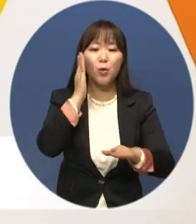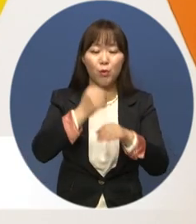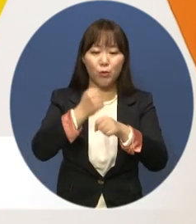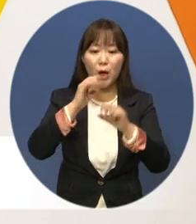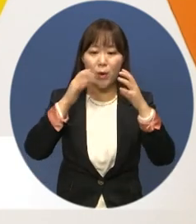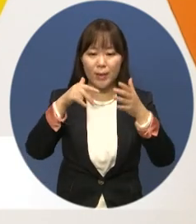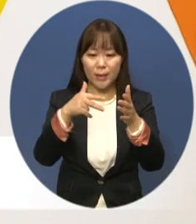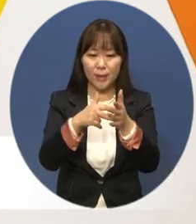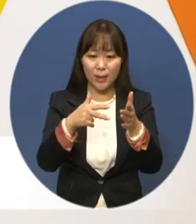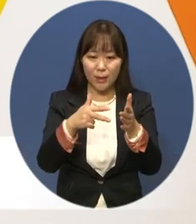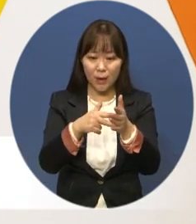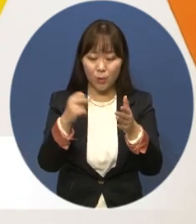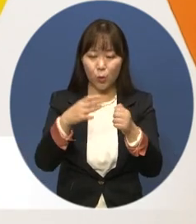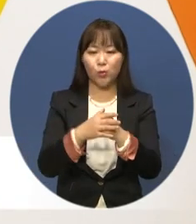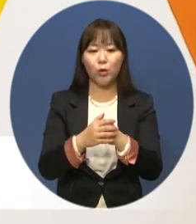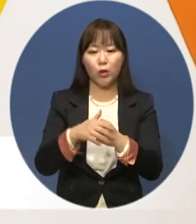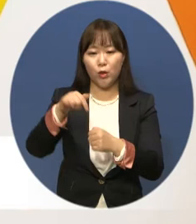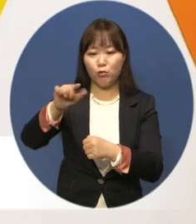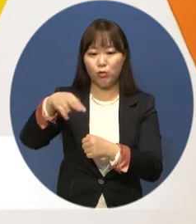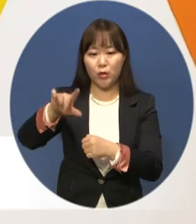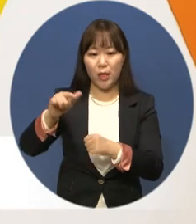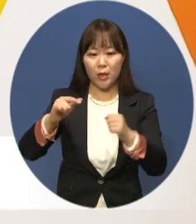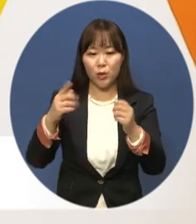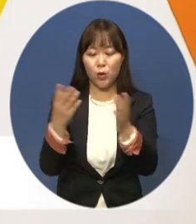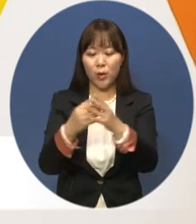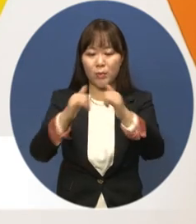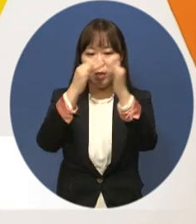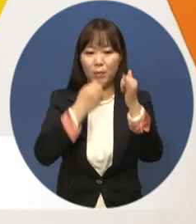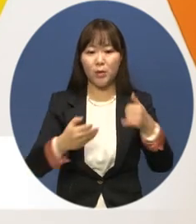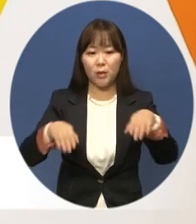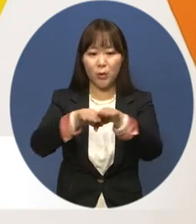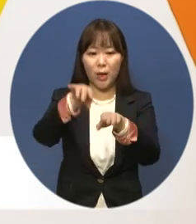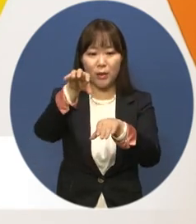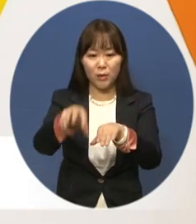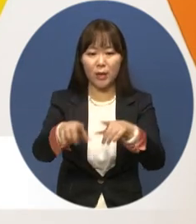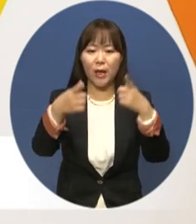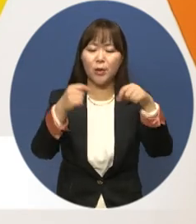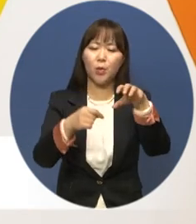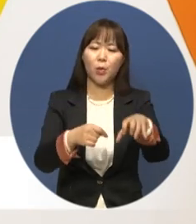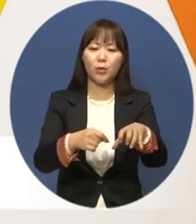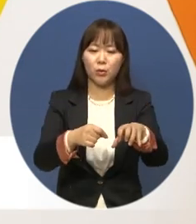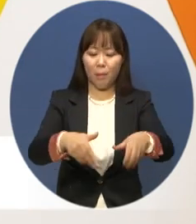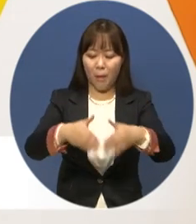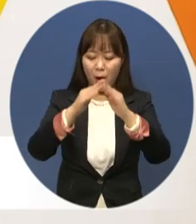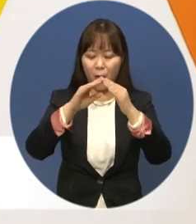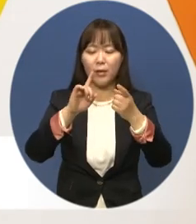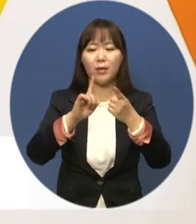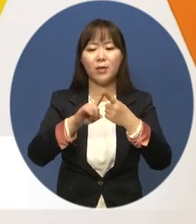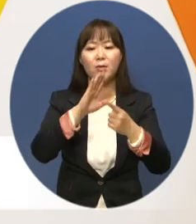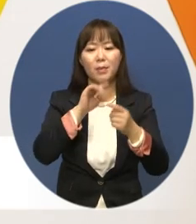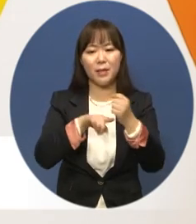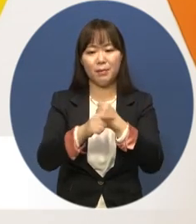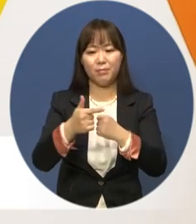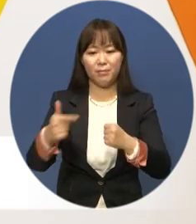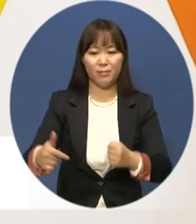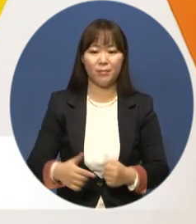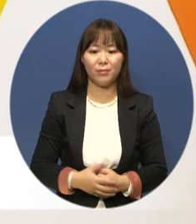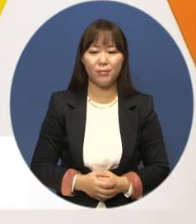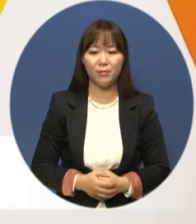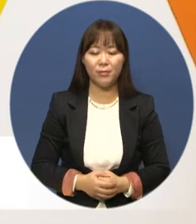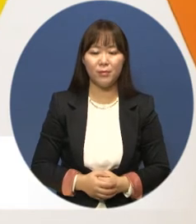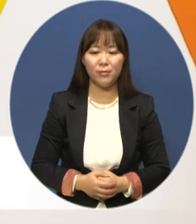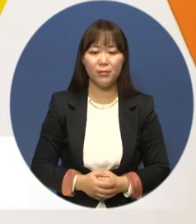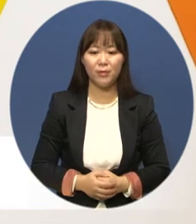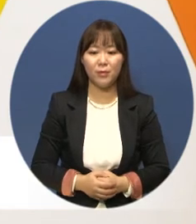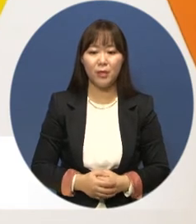어린이재단과 우리 군산 종합사회복지관 에서 이런 공간을 만들었다는 데 대해서 큰 의미가 있구요 어